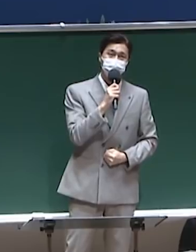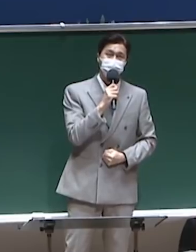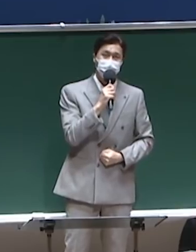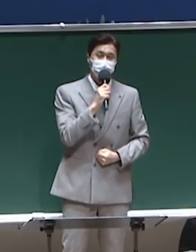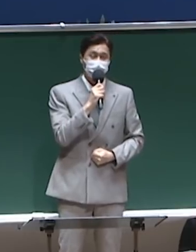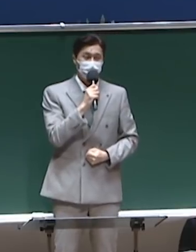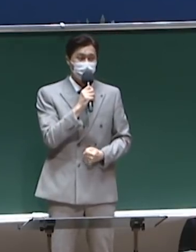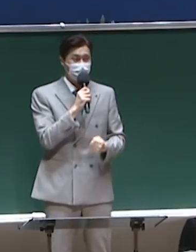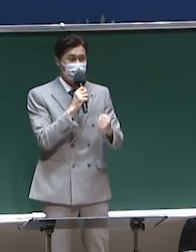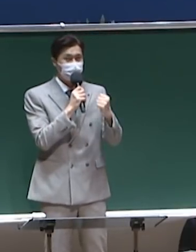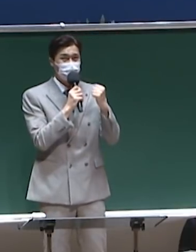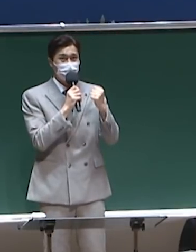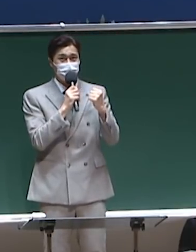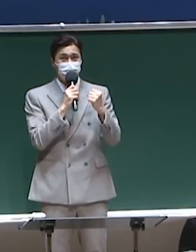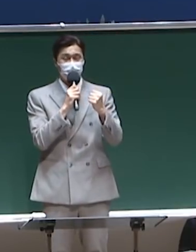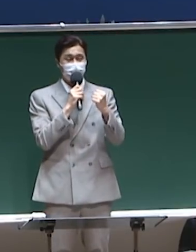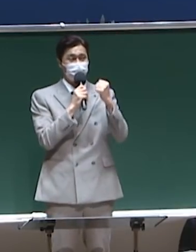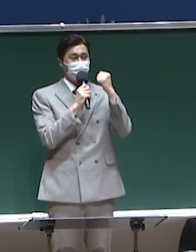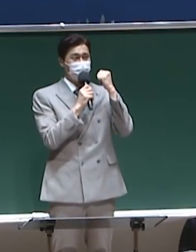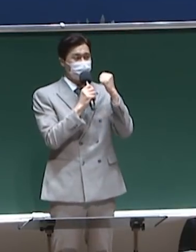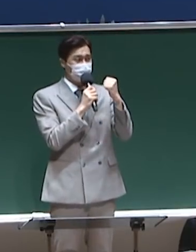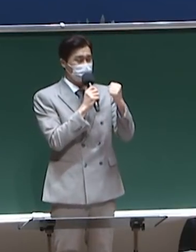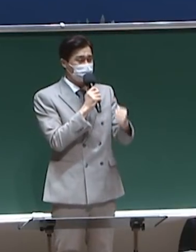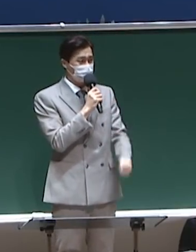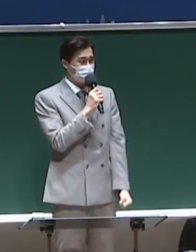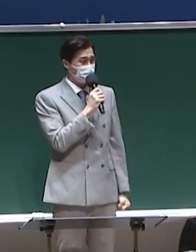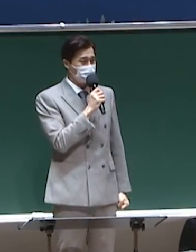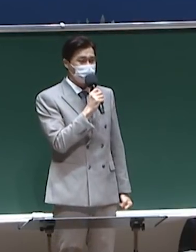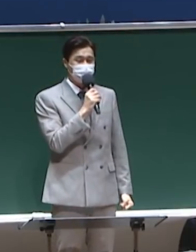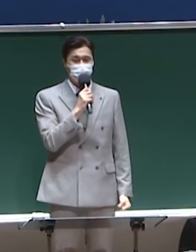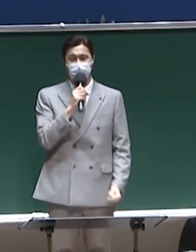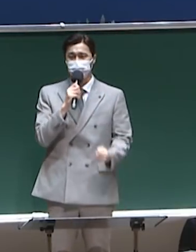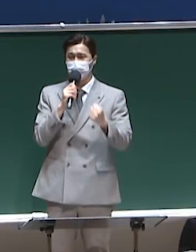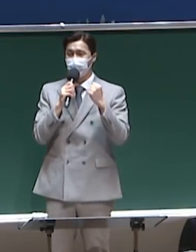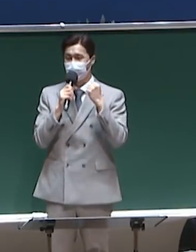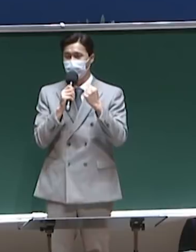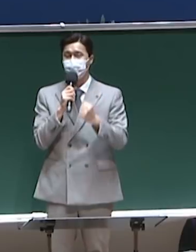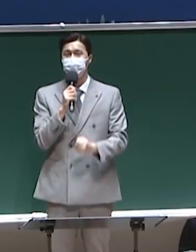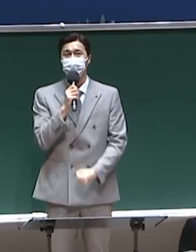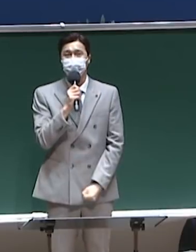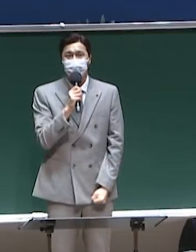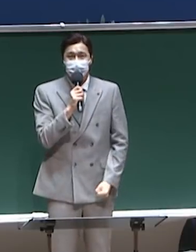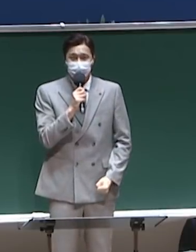임마누엘. 나의 무능은 하나님의 능력을 체험하는 기회입니다.